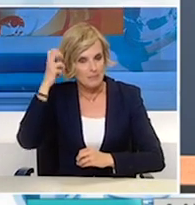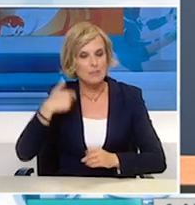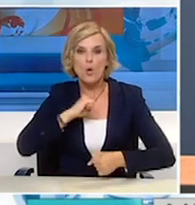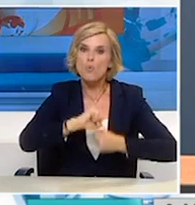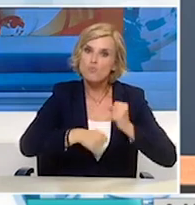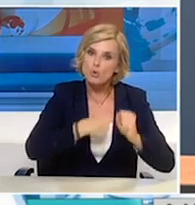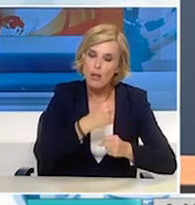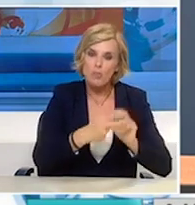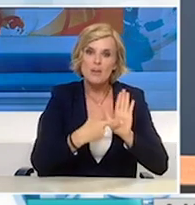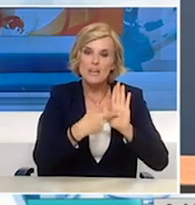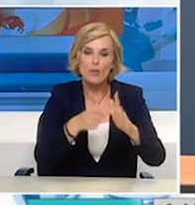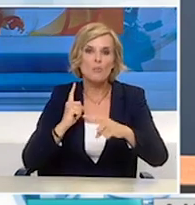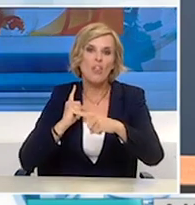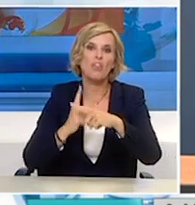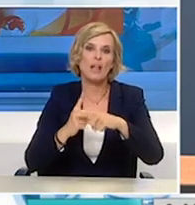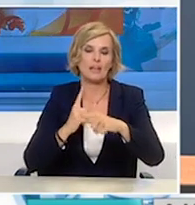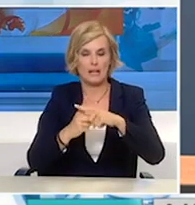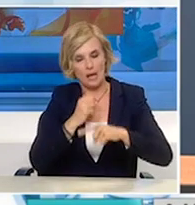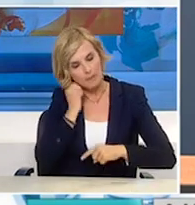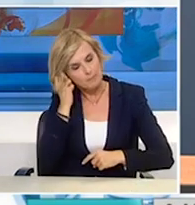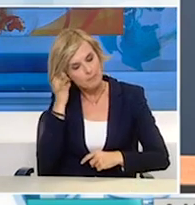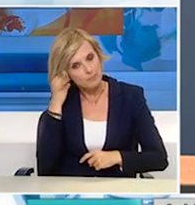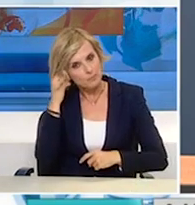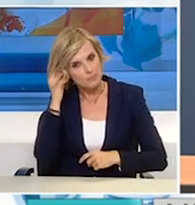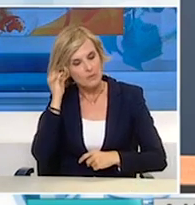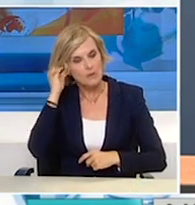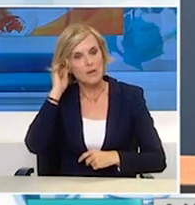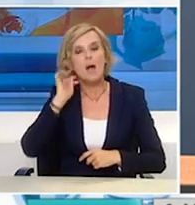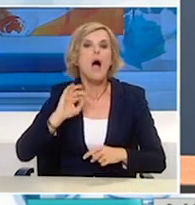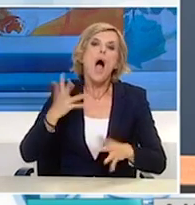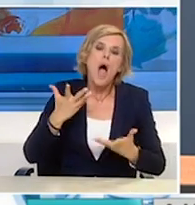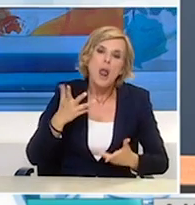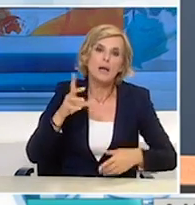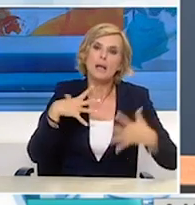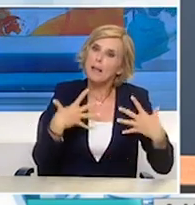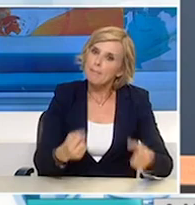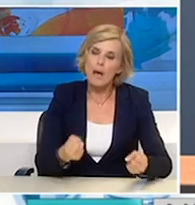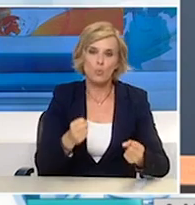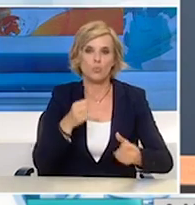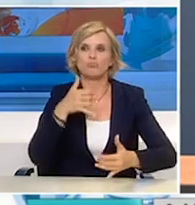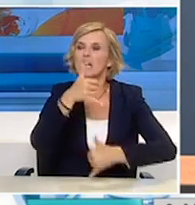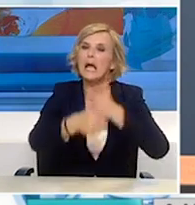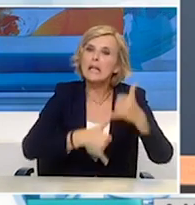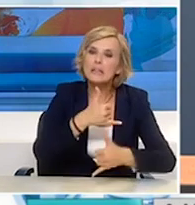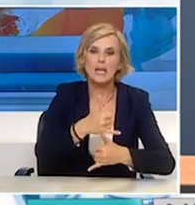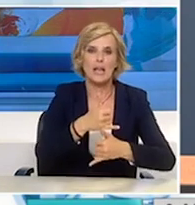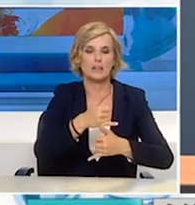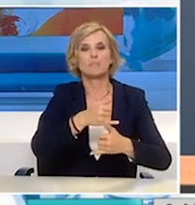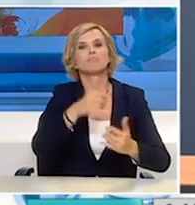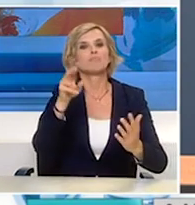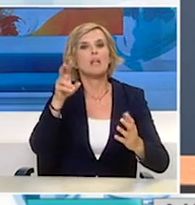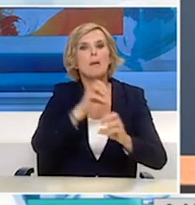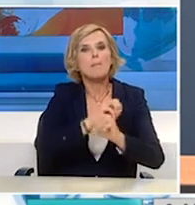των επιστημονικών δεδομένων. Εν τούτης, ακούγονται διαφορετικές τοποθετήσεις, ακόμα και από επιστημονικούς κύκλους, που μπερδεύουν